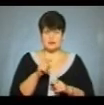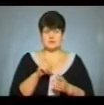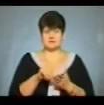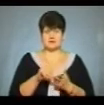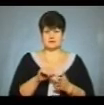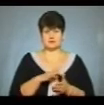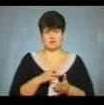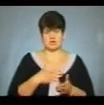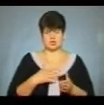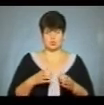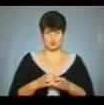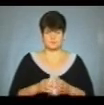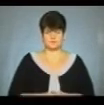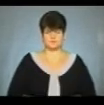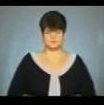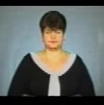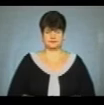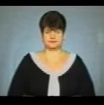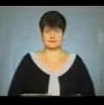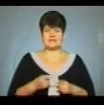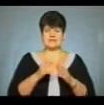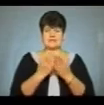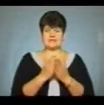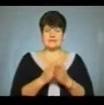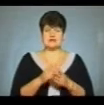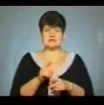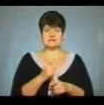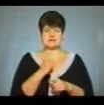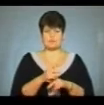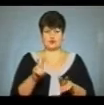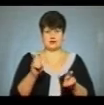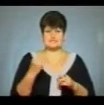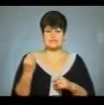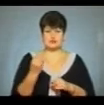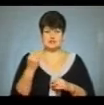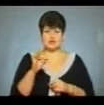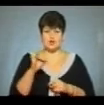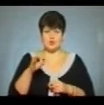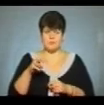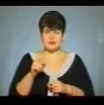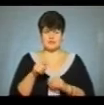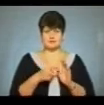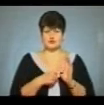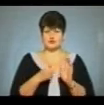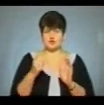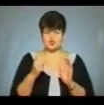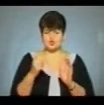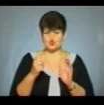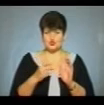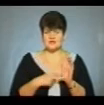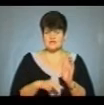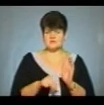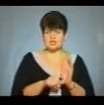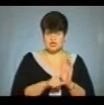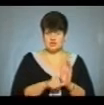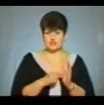була наша знімальна група. Ця книга «Заборонений» за жанром – це історичний роман. У ній 176 сторінок, вона розповідає про